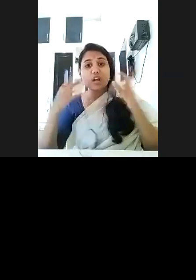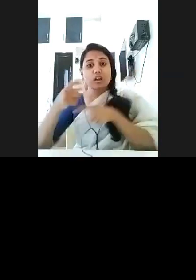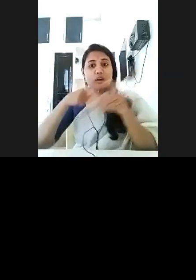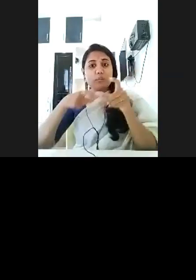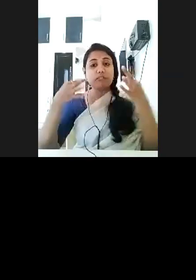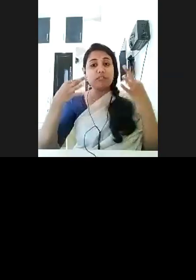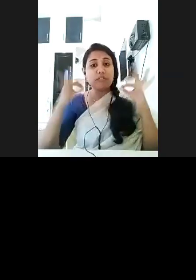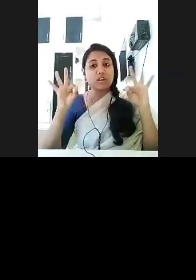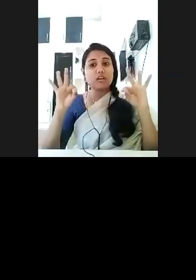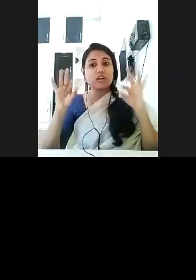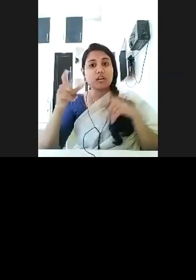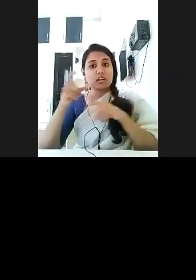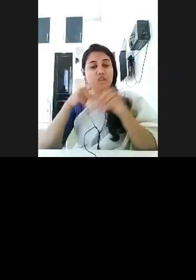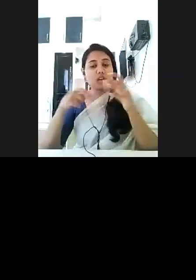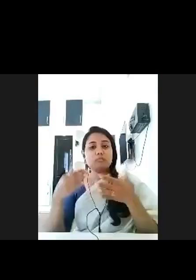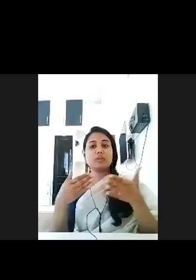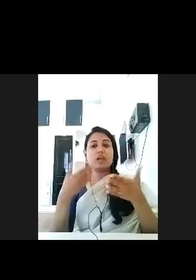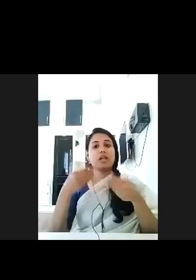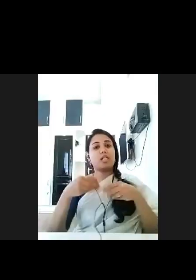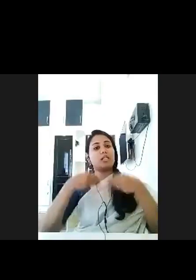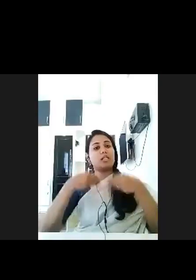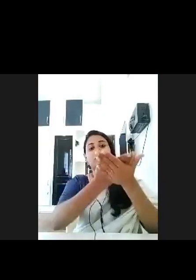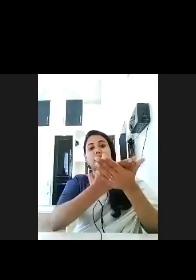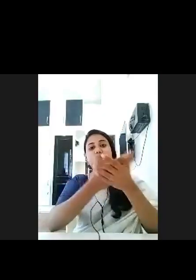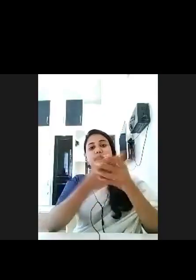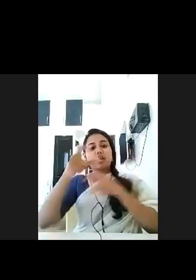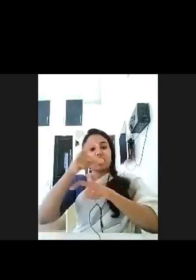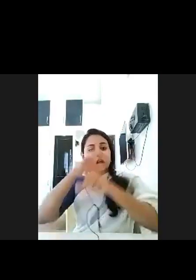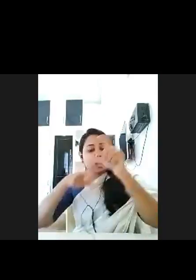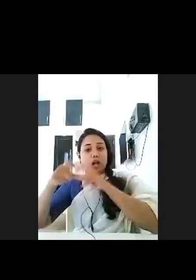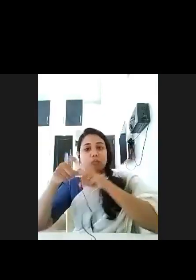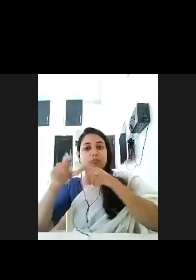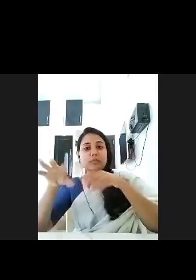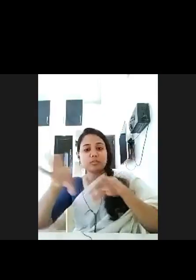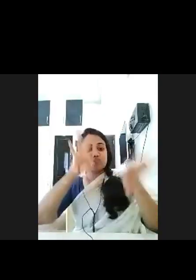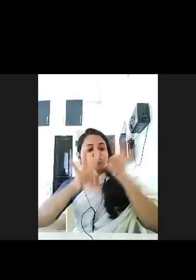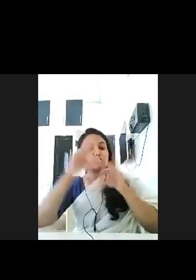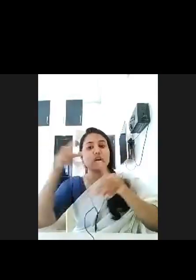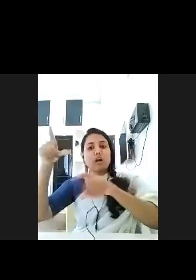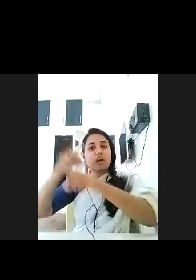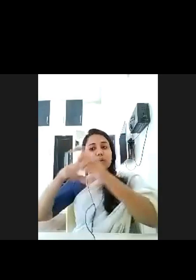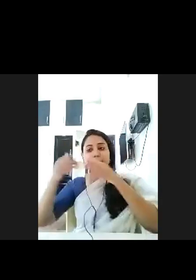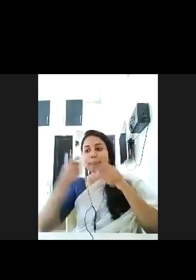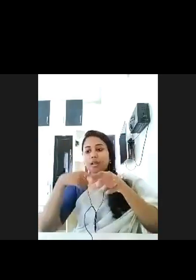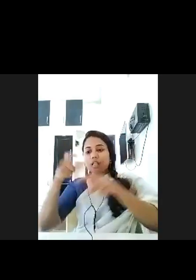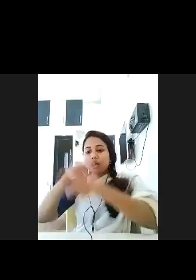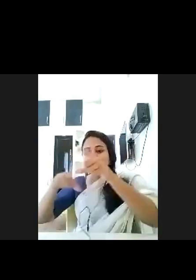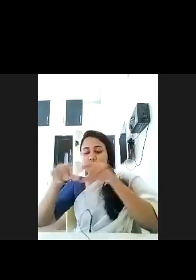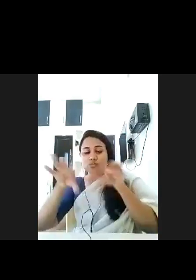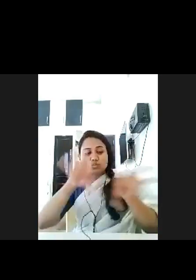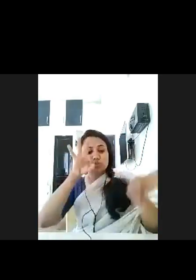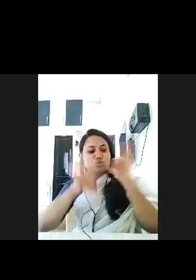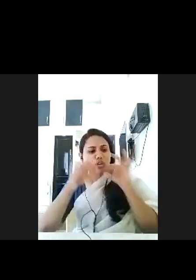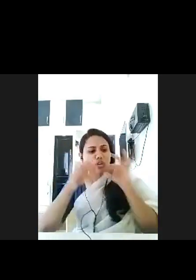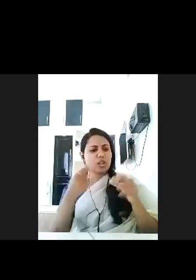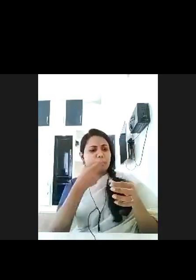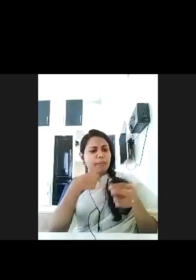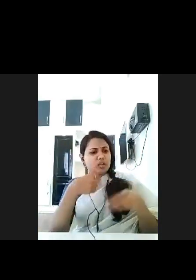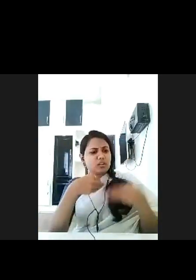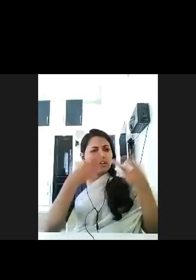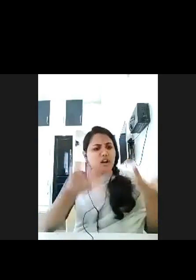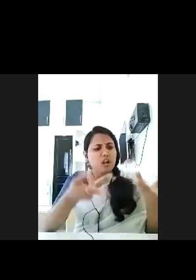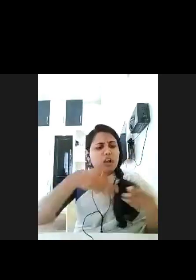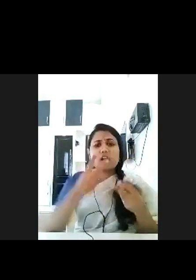എല്ലാവരുടെയും അപ്ലിക്കേഷൻ നമ്മൾ ഇടുന്നതാണ്. കമ്പനിത്തെ ആൾക്കാരാണ് തിരഞ്ഞെടുക്കുന്നത് ഏത് മരുന്നാ എങ്ങനെയാ കൊടുക്കുന്നത് എന്നുള്ള രീതിയിൽ.